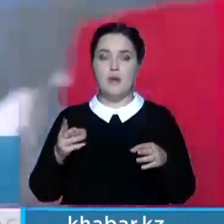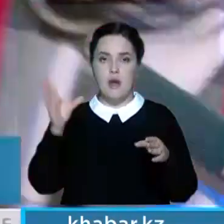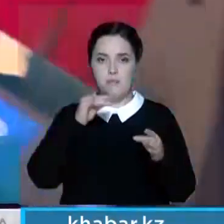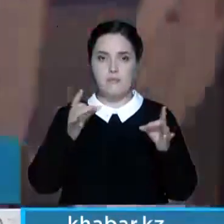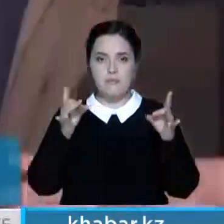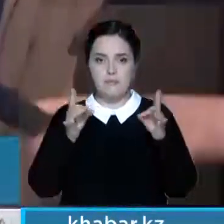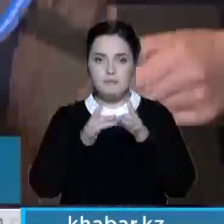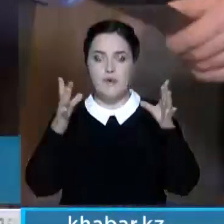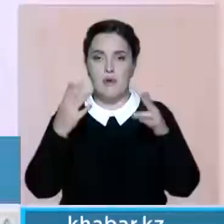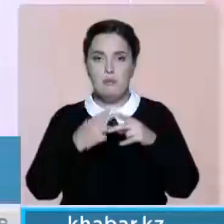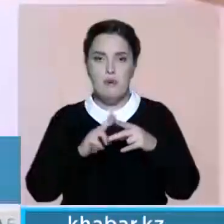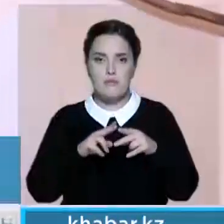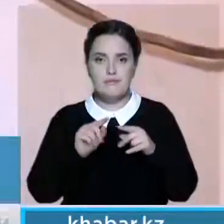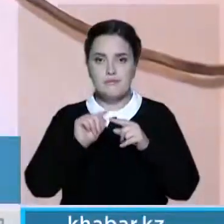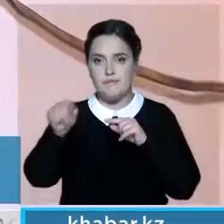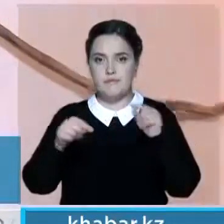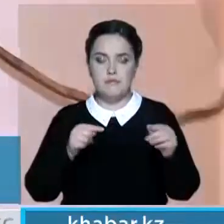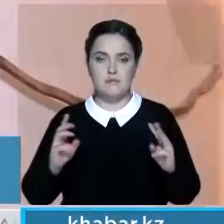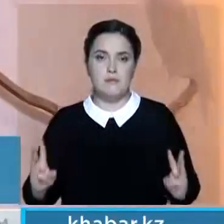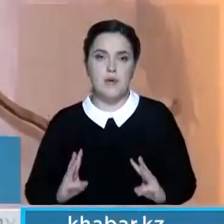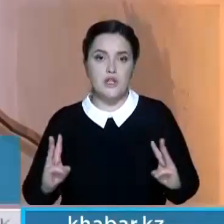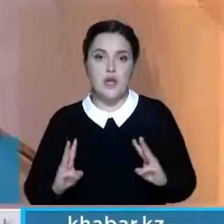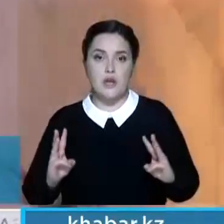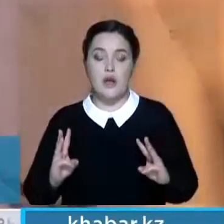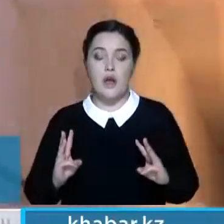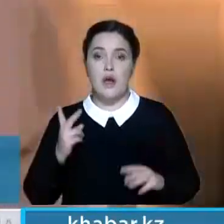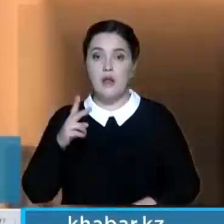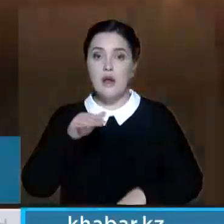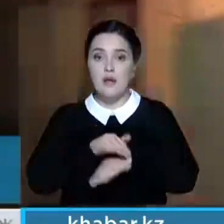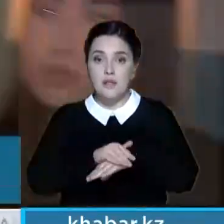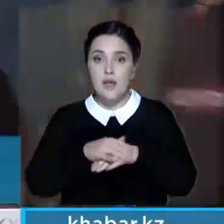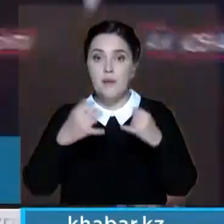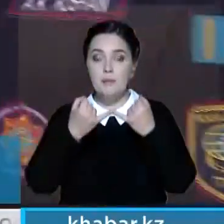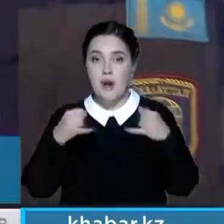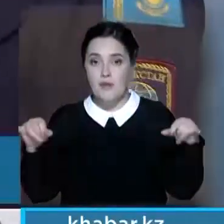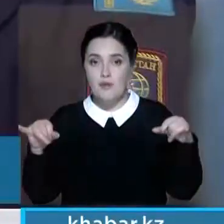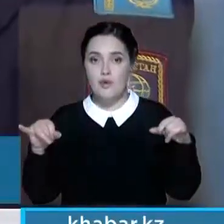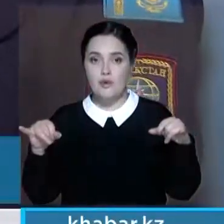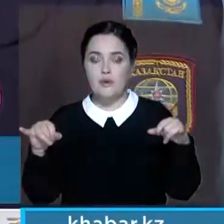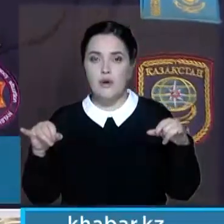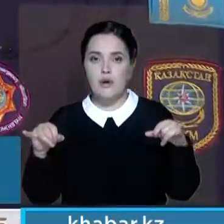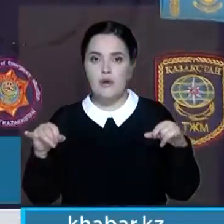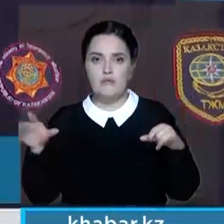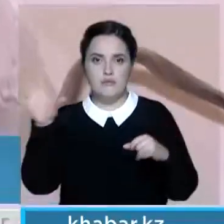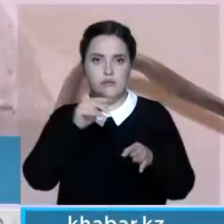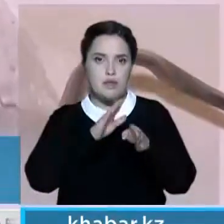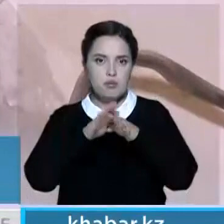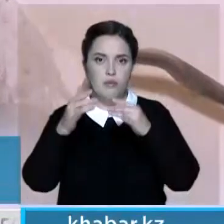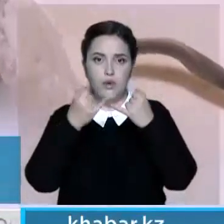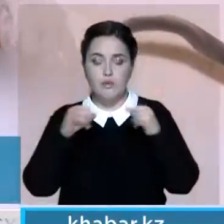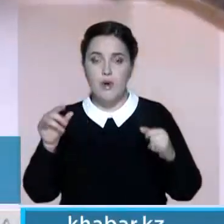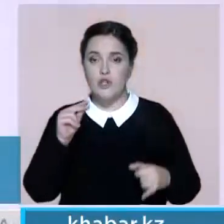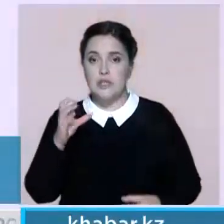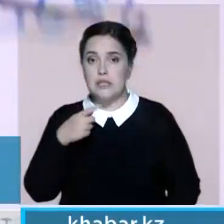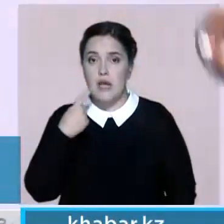Отсюда пожар со всеми вытекающими последствиями. Как оказалось, проводка в таком состоянии почти по всему дому. Частники